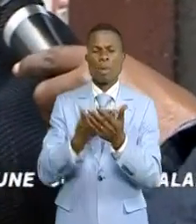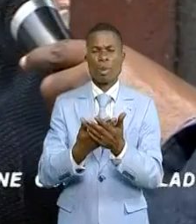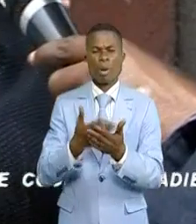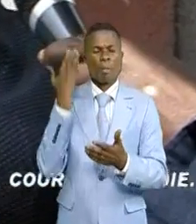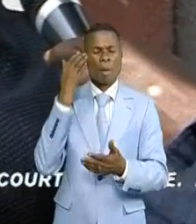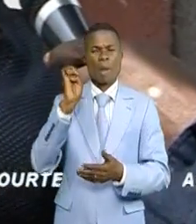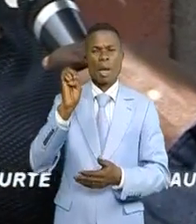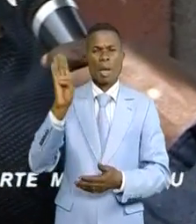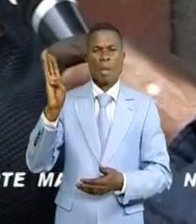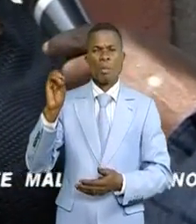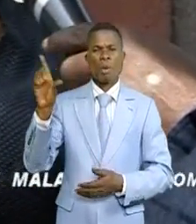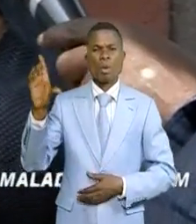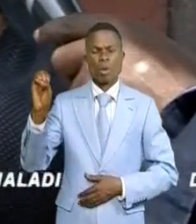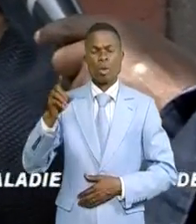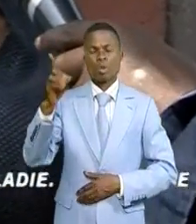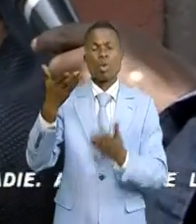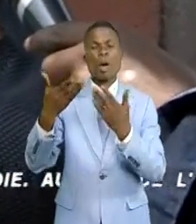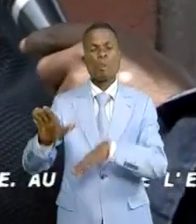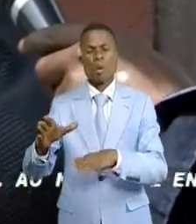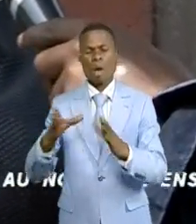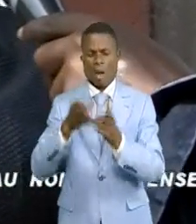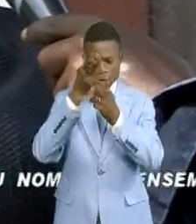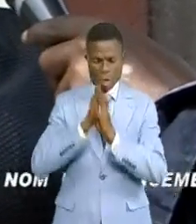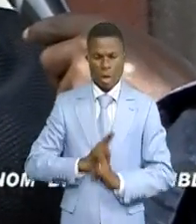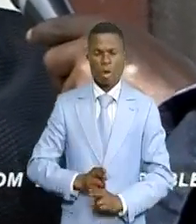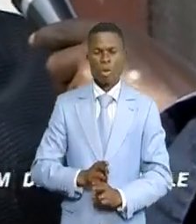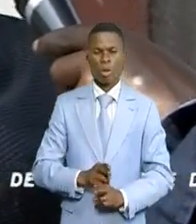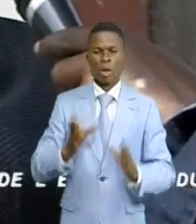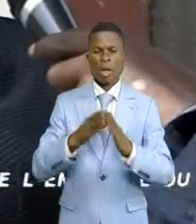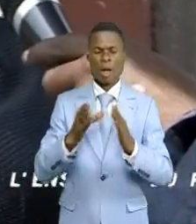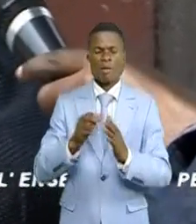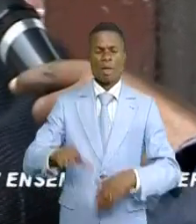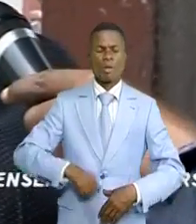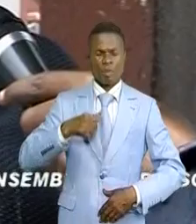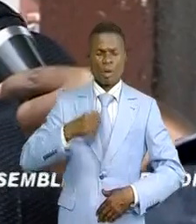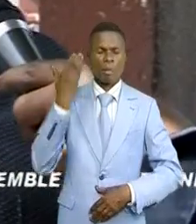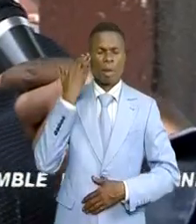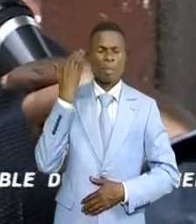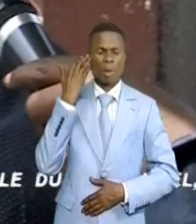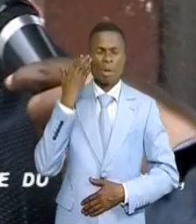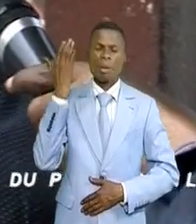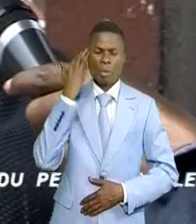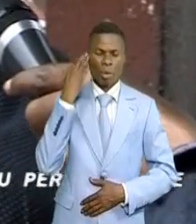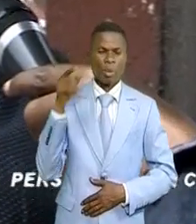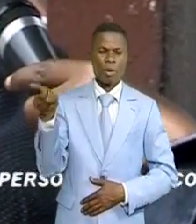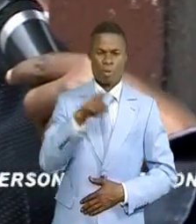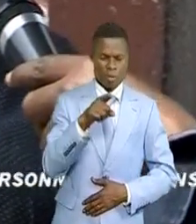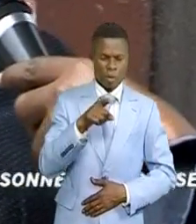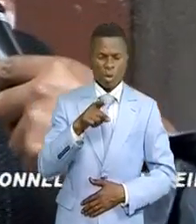Ebolo. Tu es parti avec honneur, avec fierté, papa. Papa, vous savez